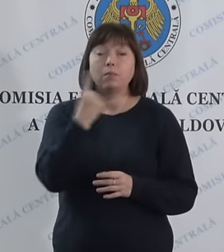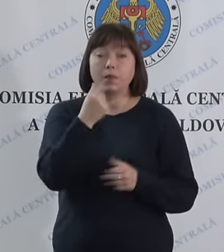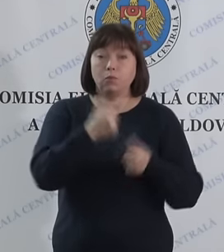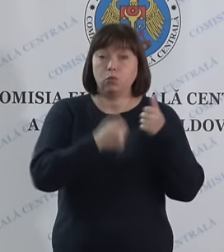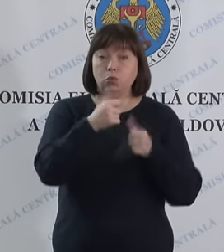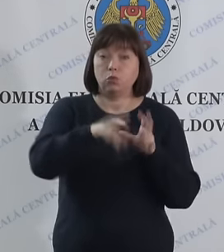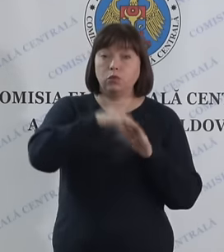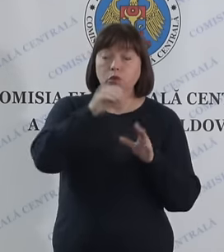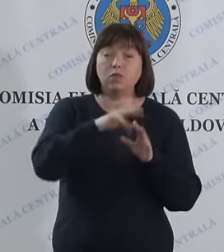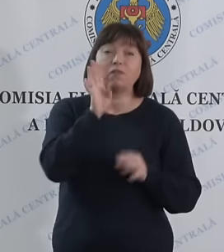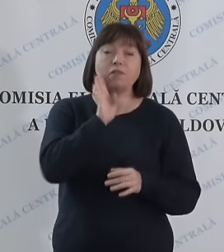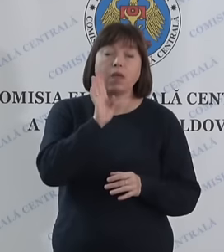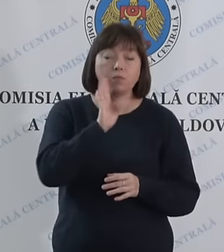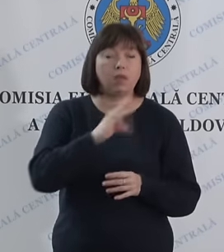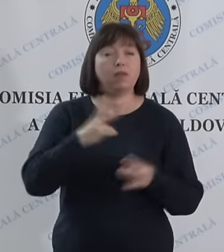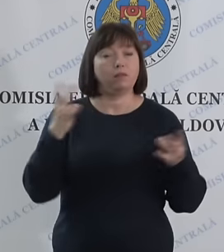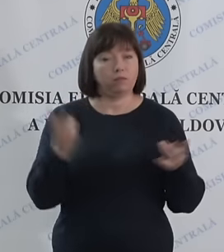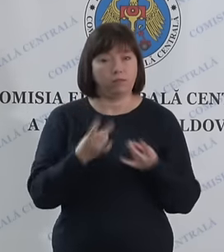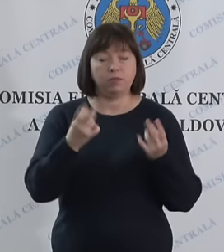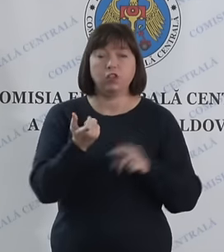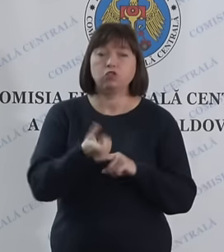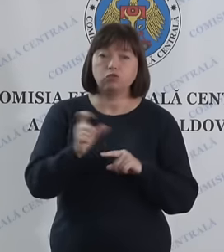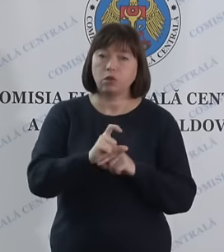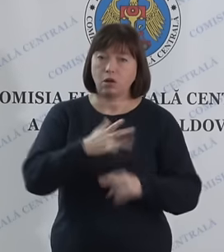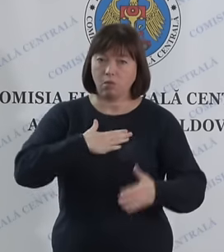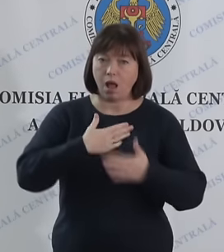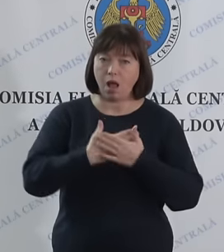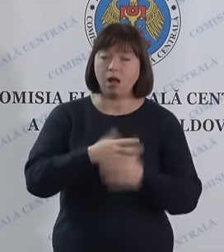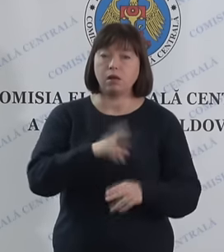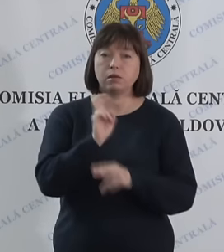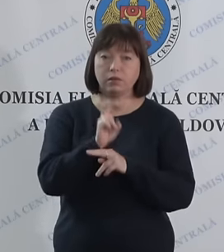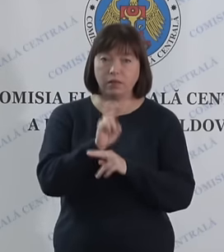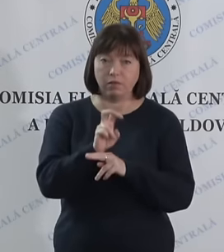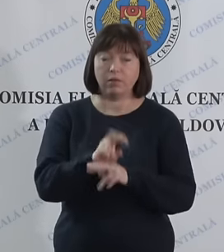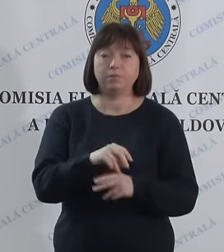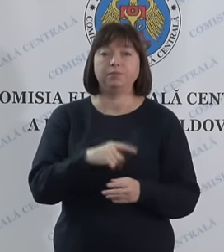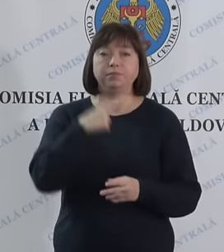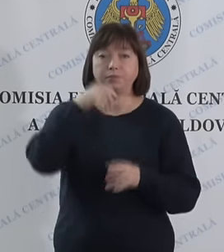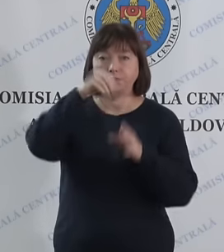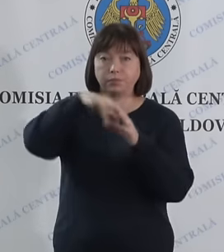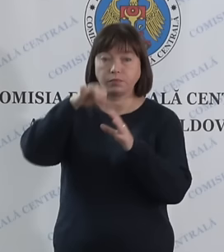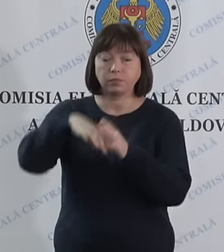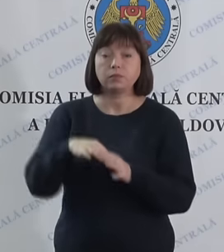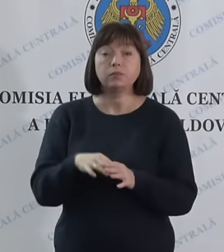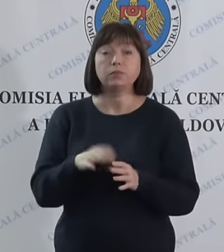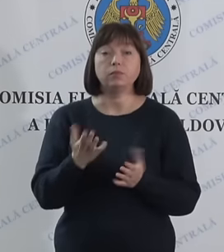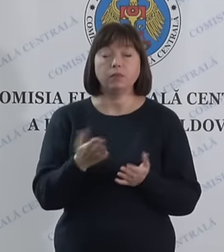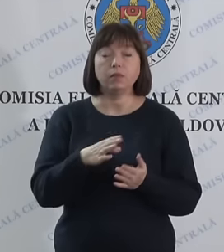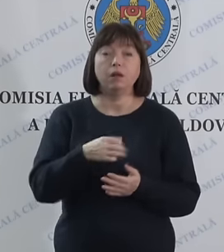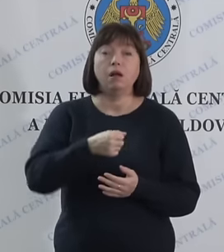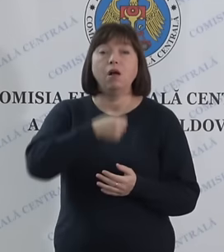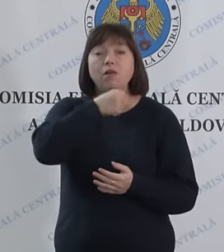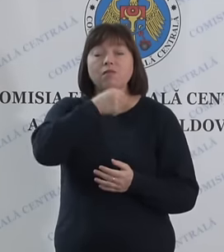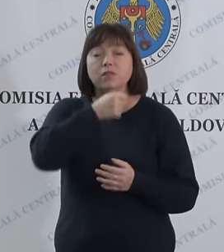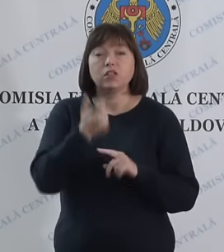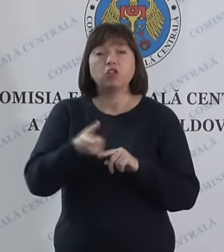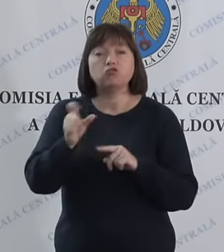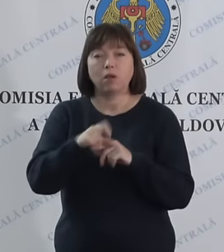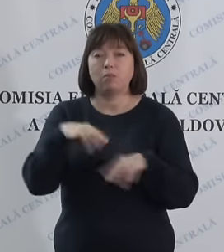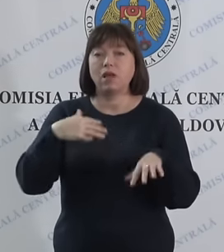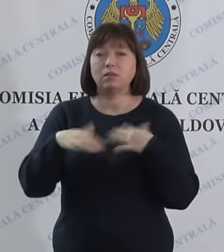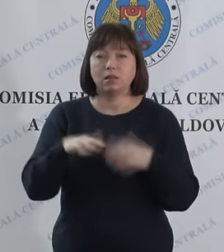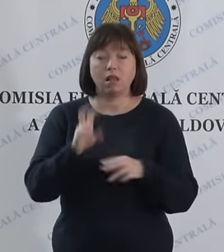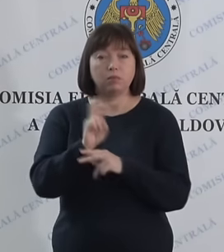de scrutin, femeile rămân a fi cele mai active în rândul votanților. După categorii de vârstă, cea mai